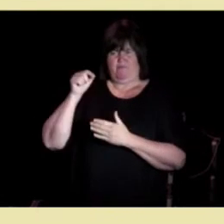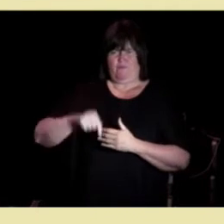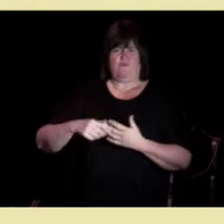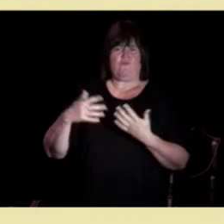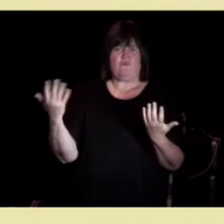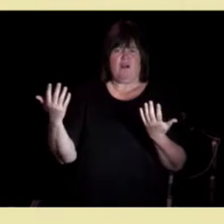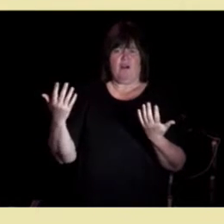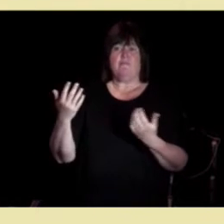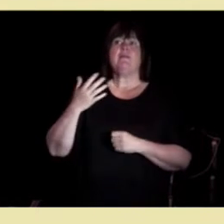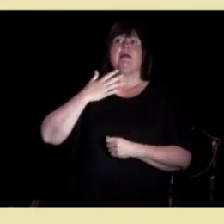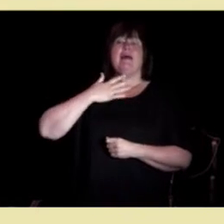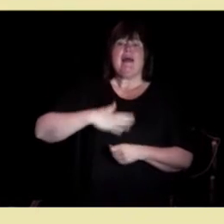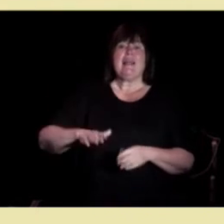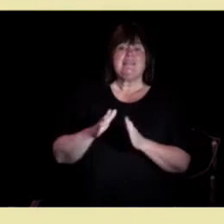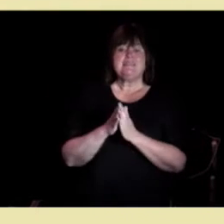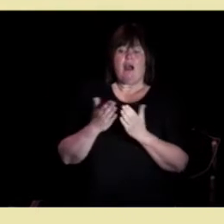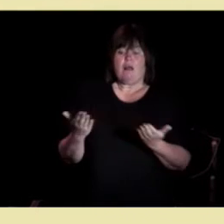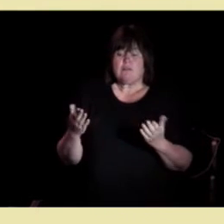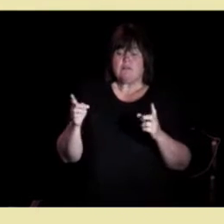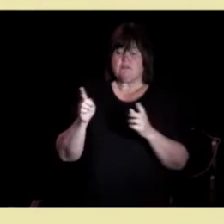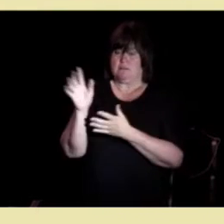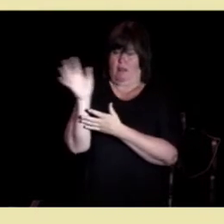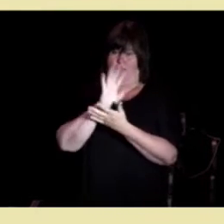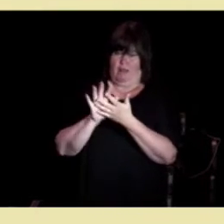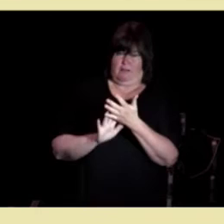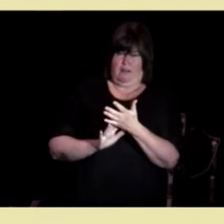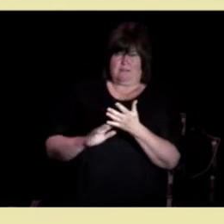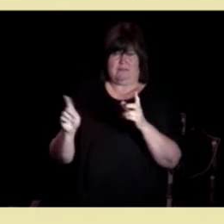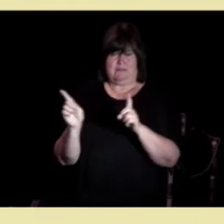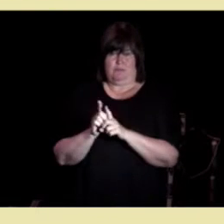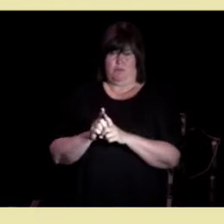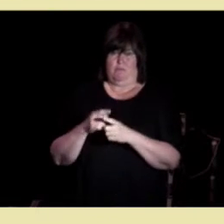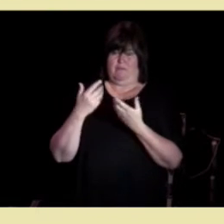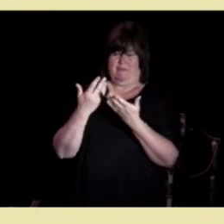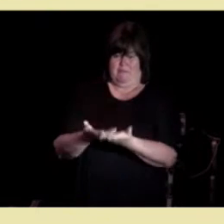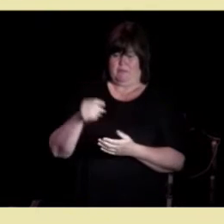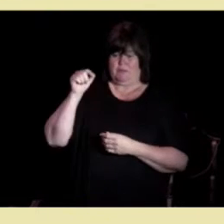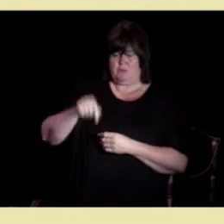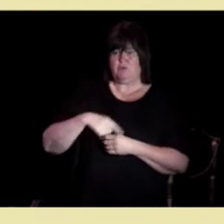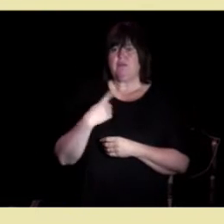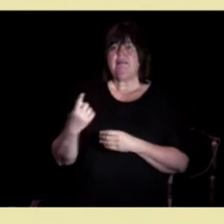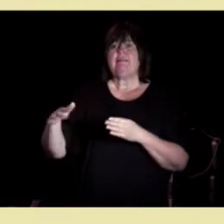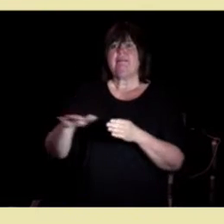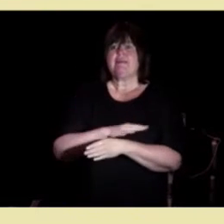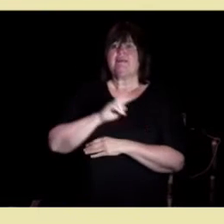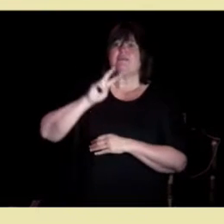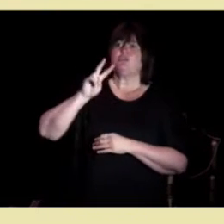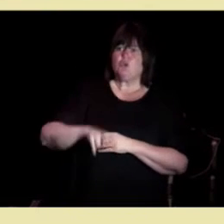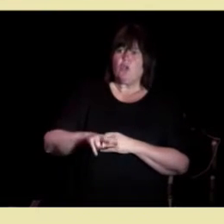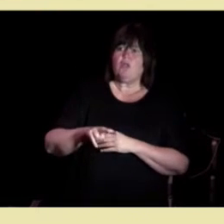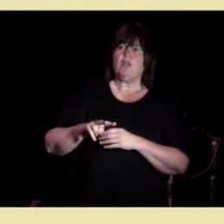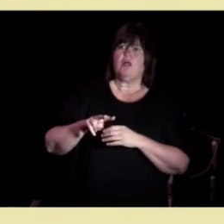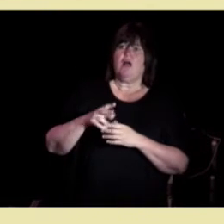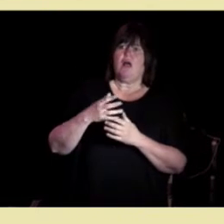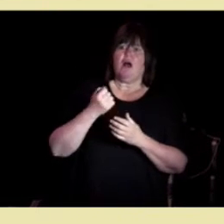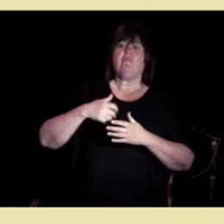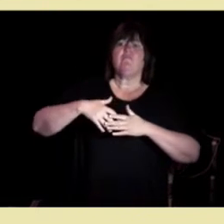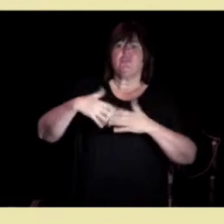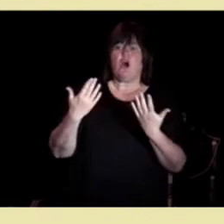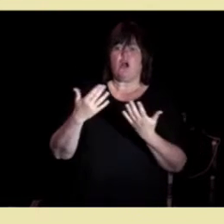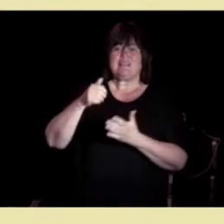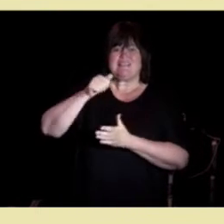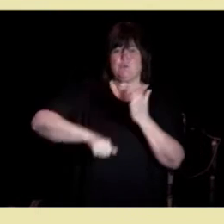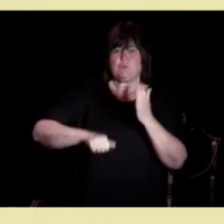Helseatlas, slik det framstår i dag, dekker 12 av de vanligst utførte dagkirurgiske inngrepene i Norge i